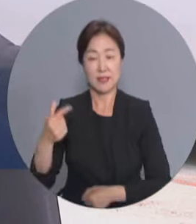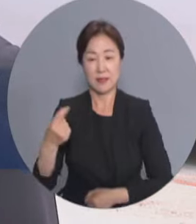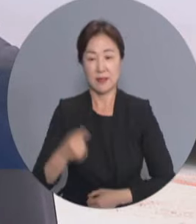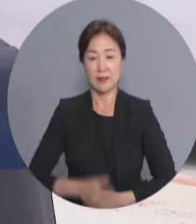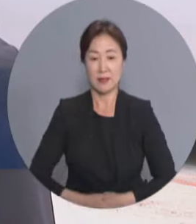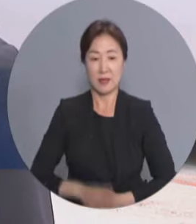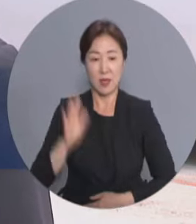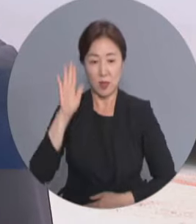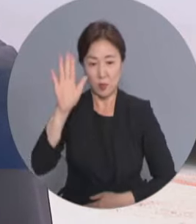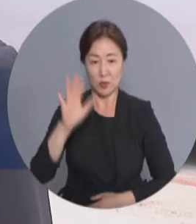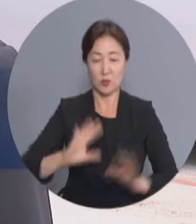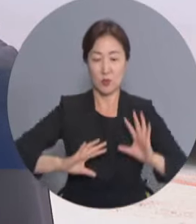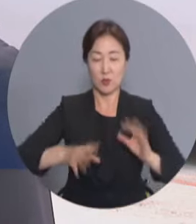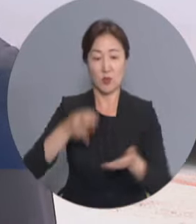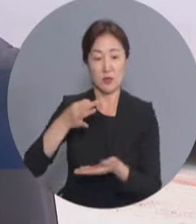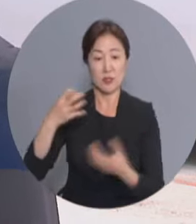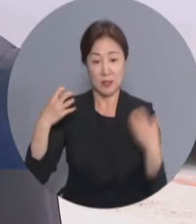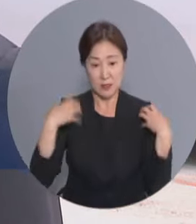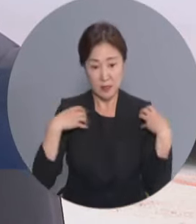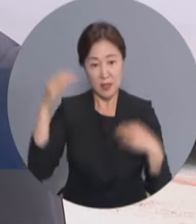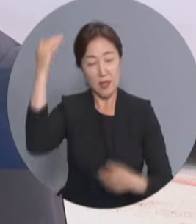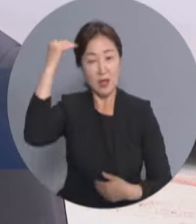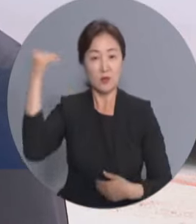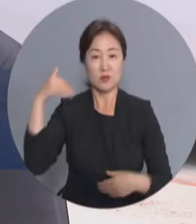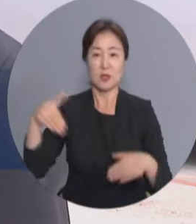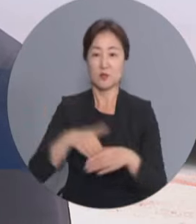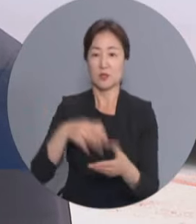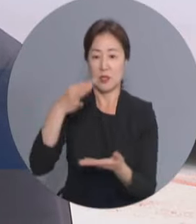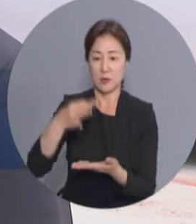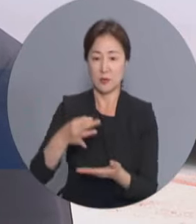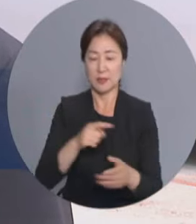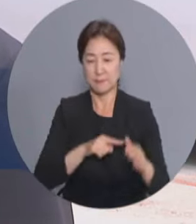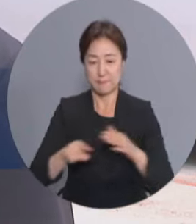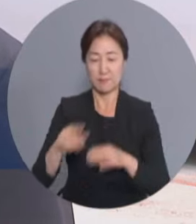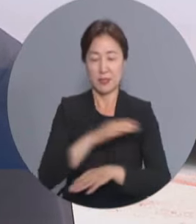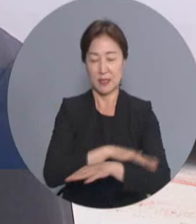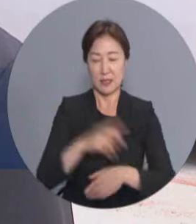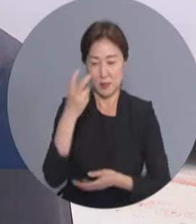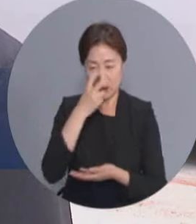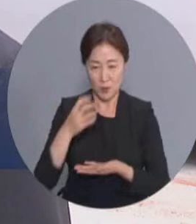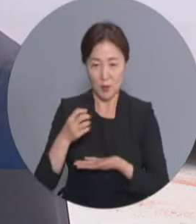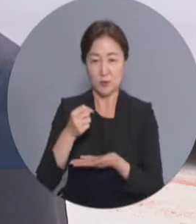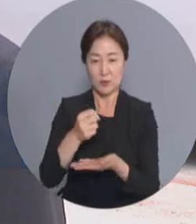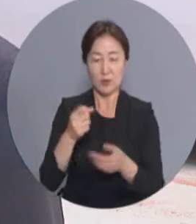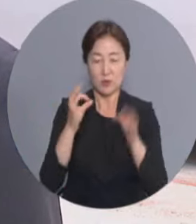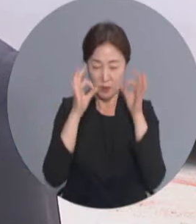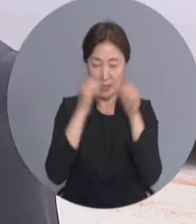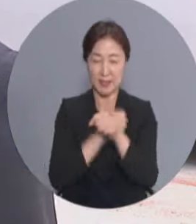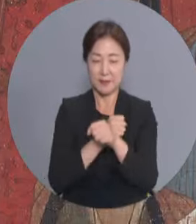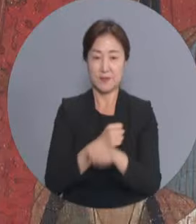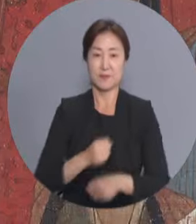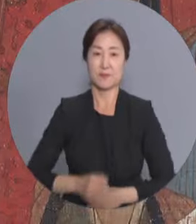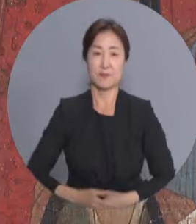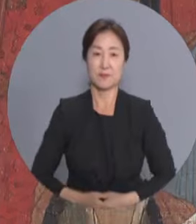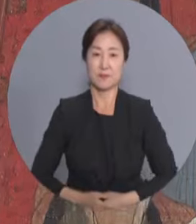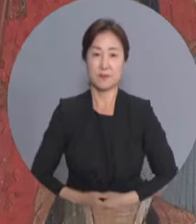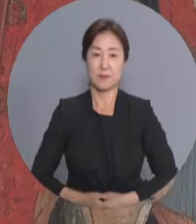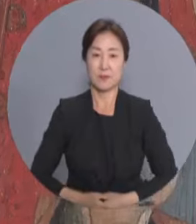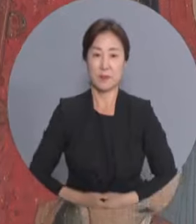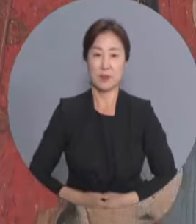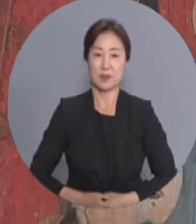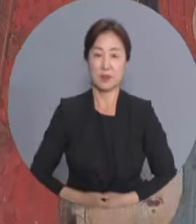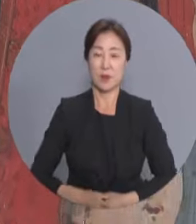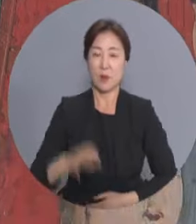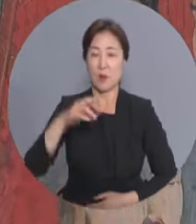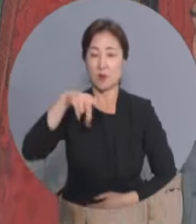국가 산청은 대한민국의 문화 산을 앞장서서 지키고 보호하는데 더 노력하겠습니다 송광사